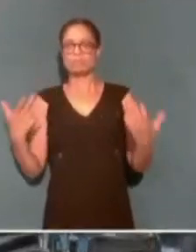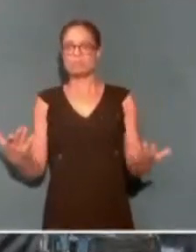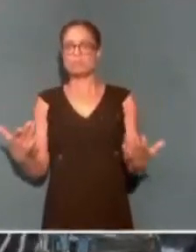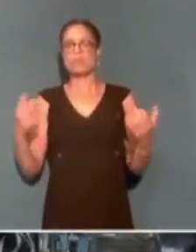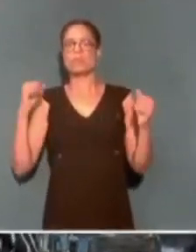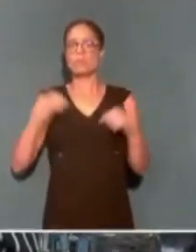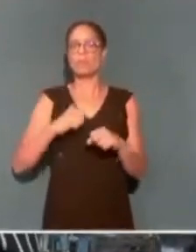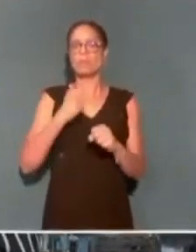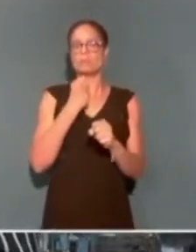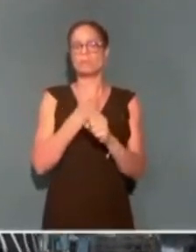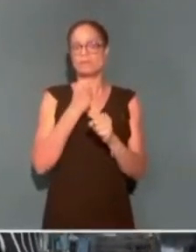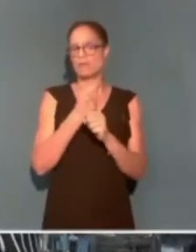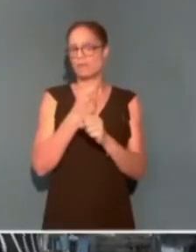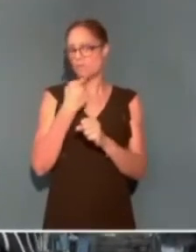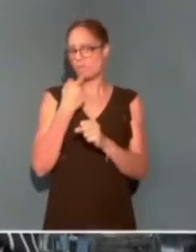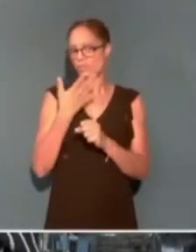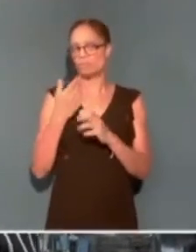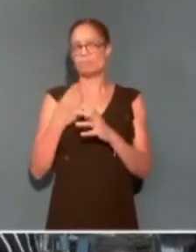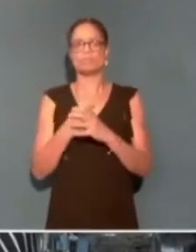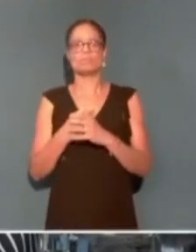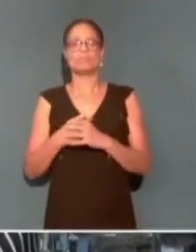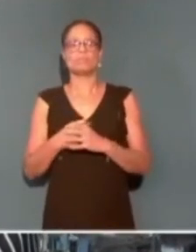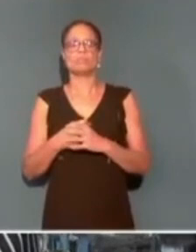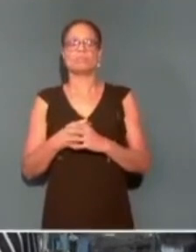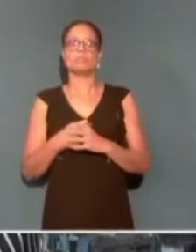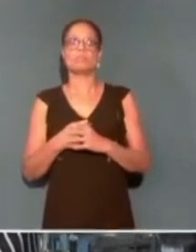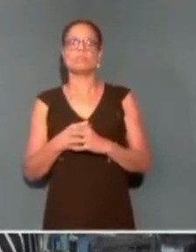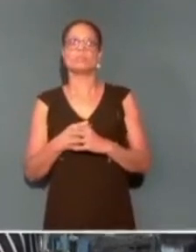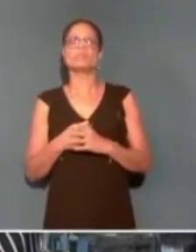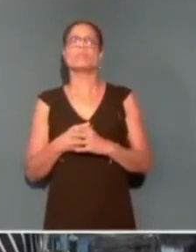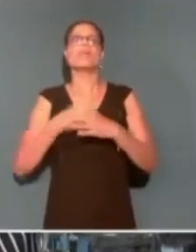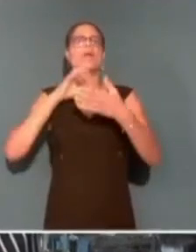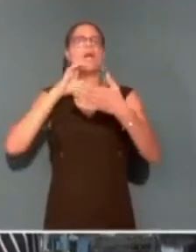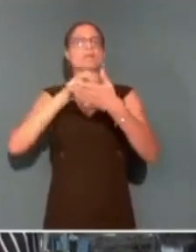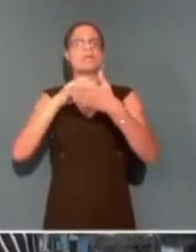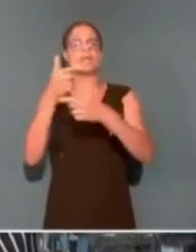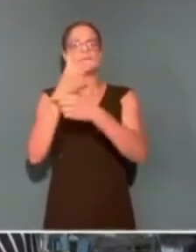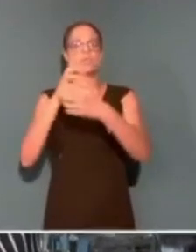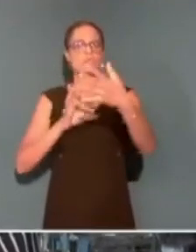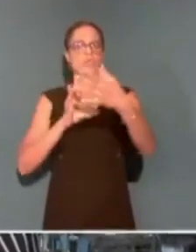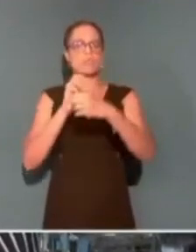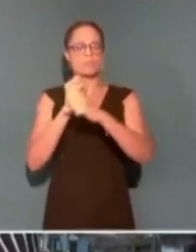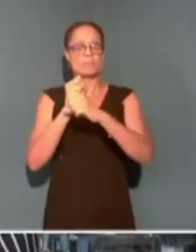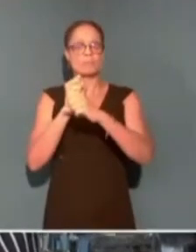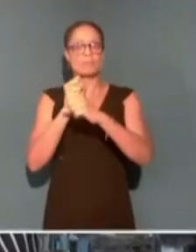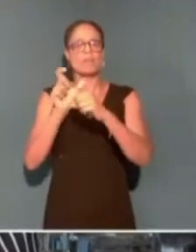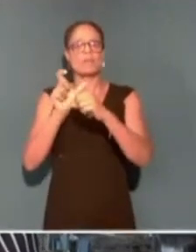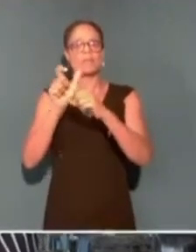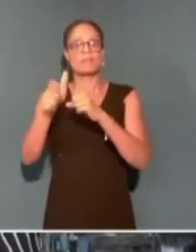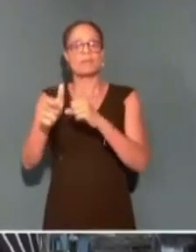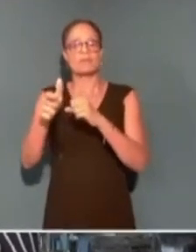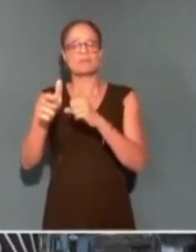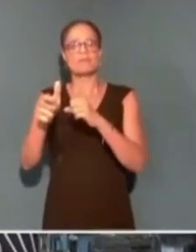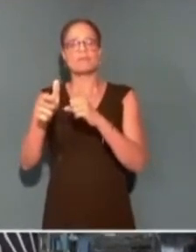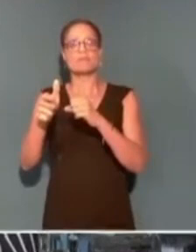travail, on fait disparaître, c'est-à-dire on fusionne les deux articles pour faire cesser une fois pour toutes une querelle